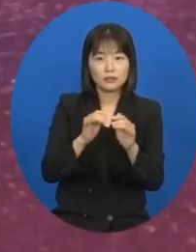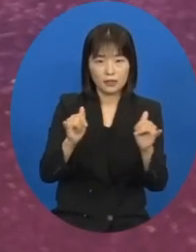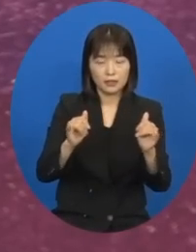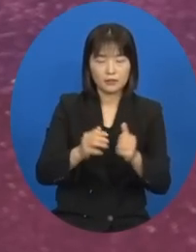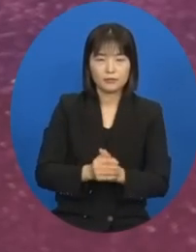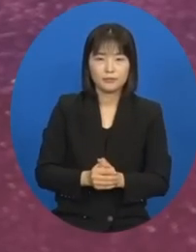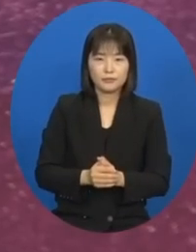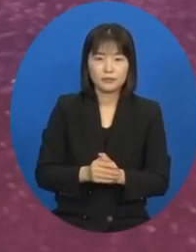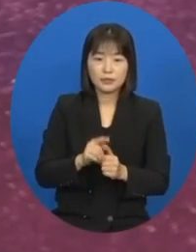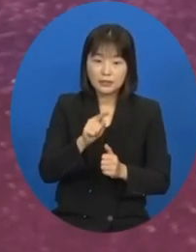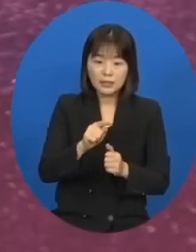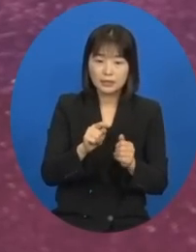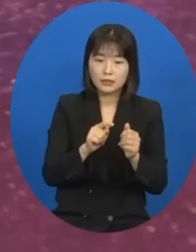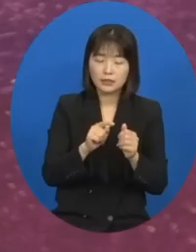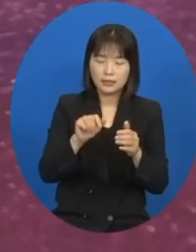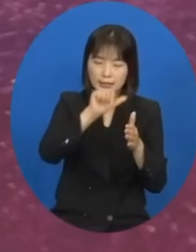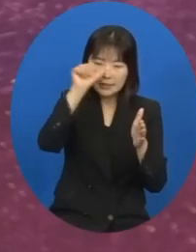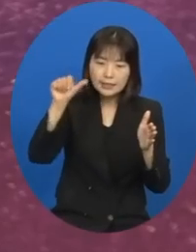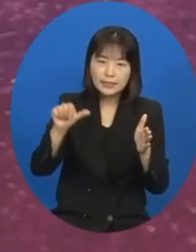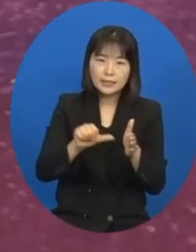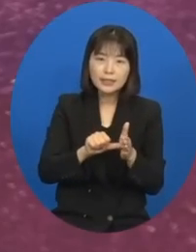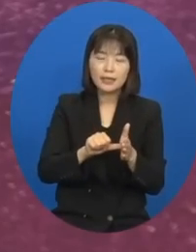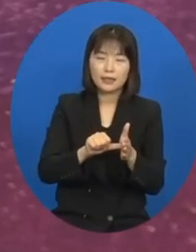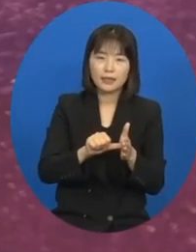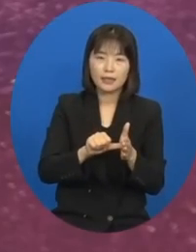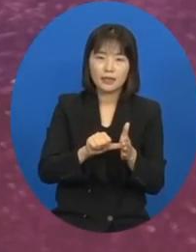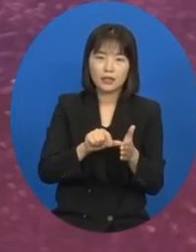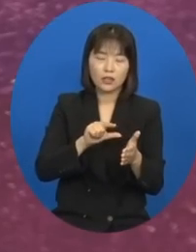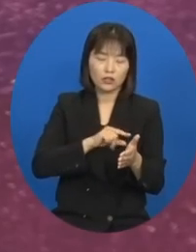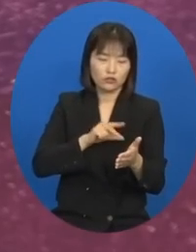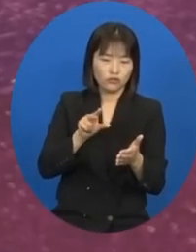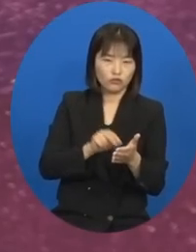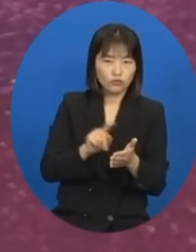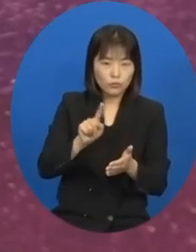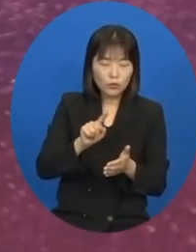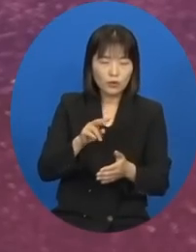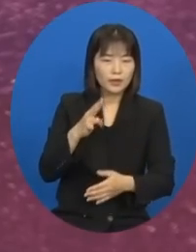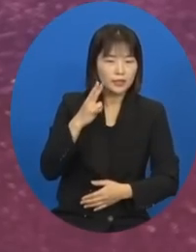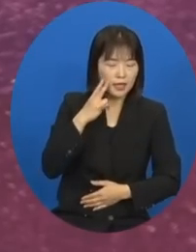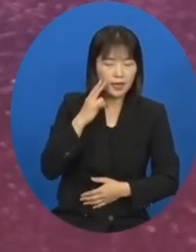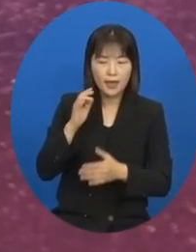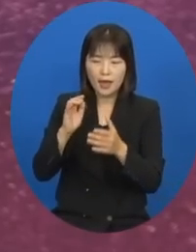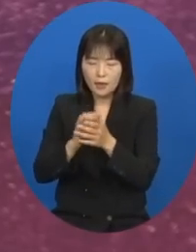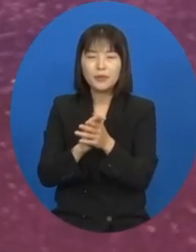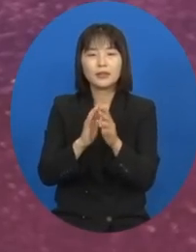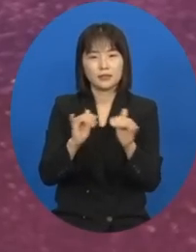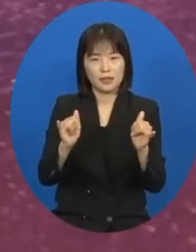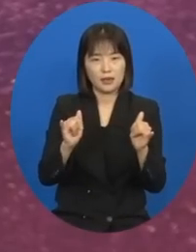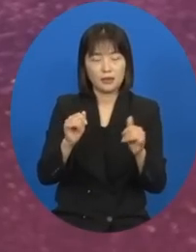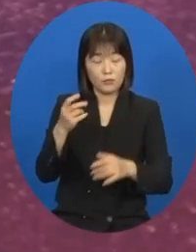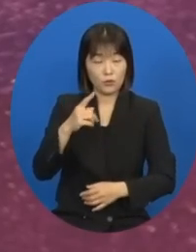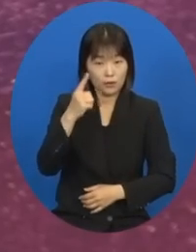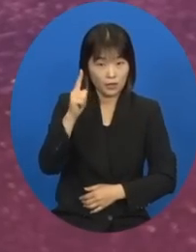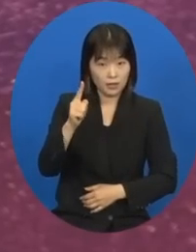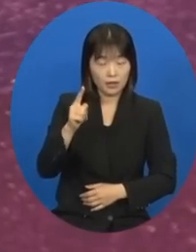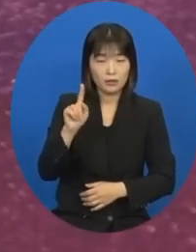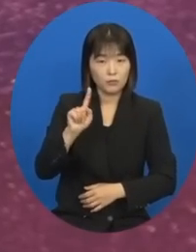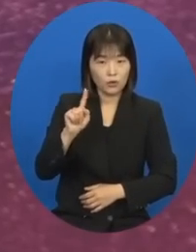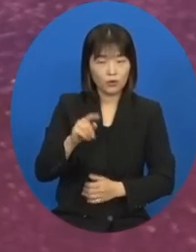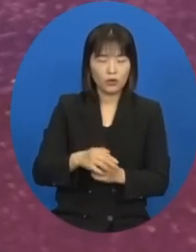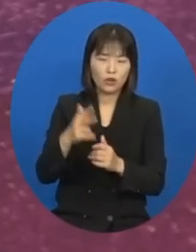아멘의 사람이었다고 합니다 예와 아멘의 사랑 그리고 또 하나의 모토는요 주님이